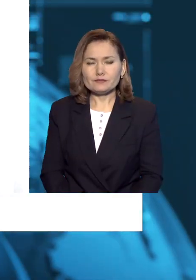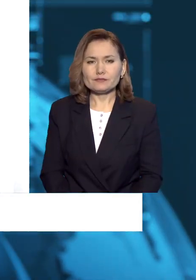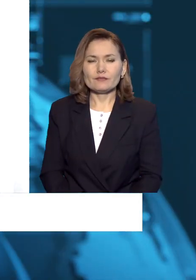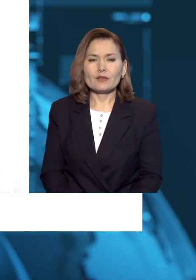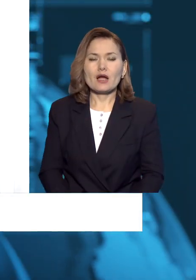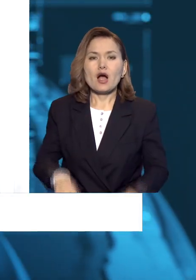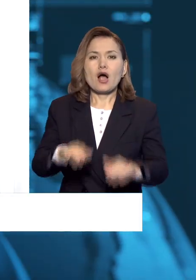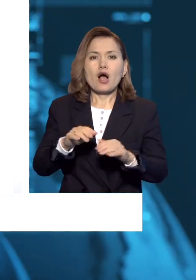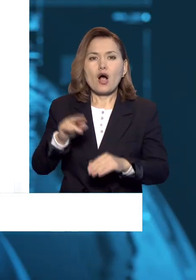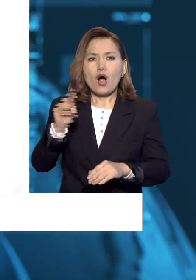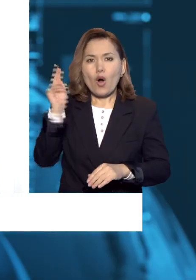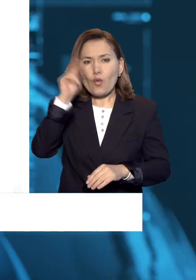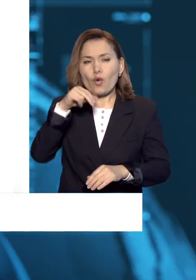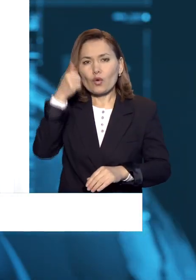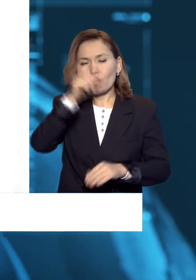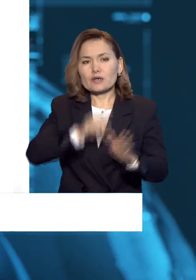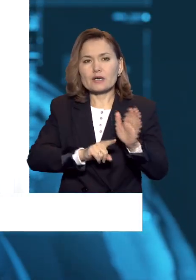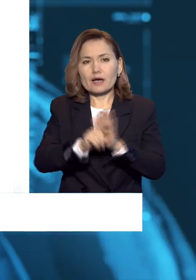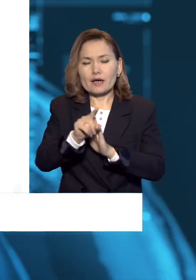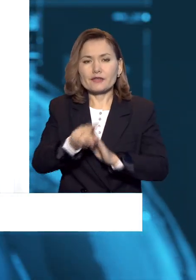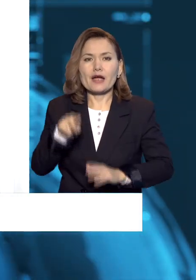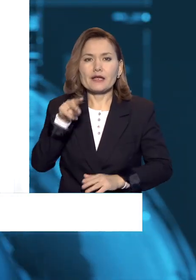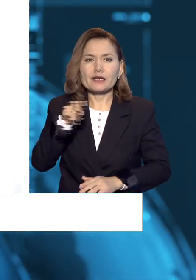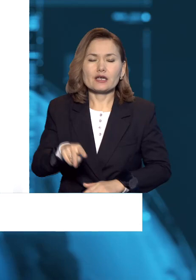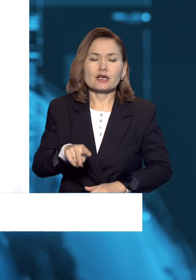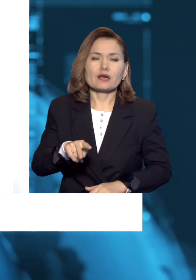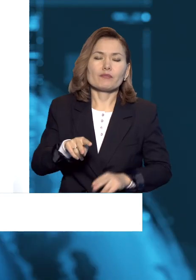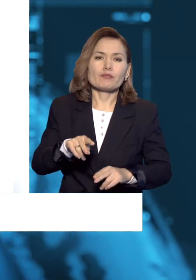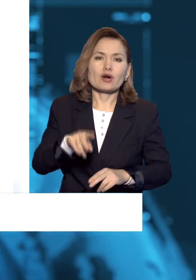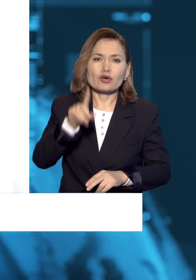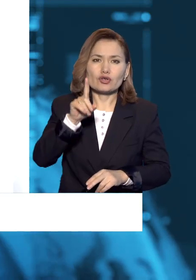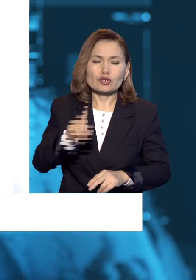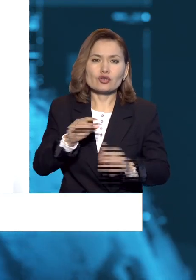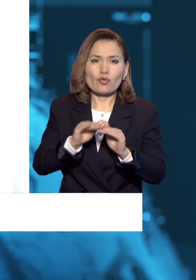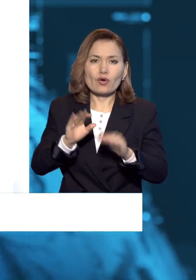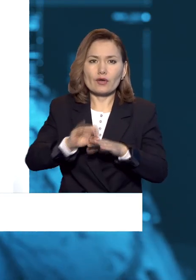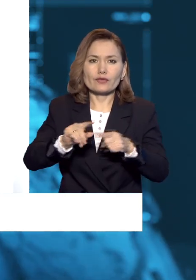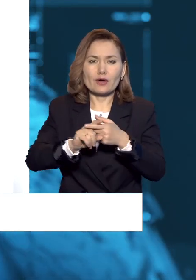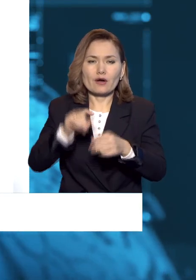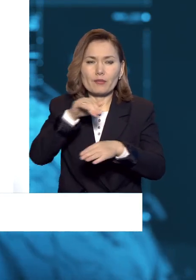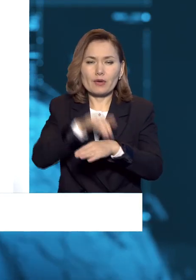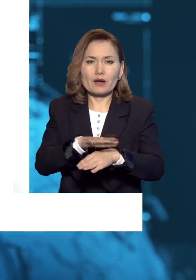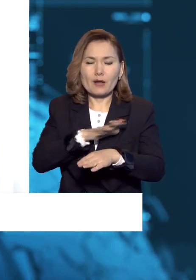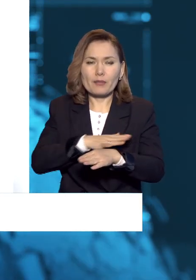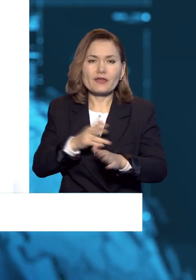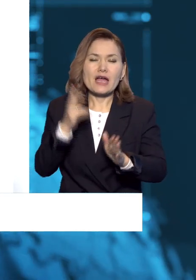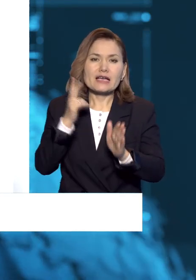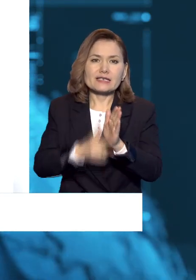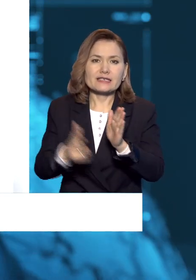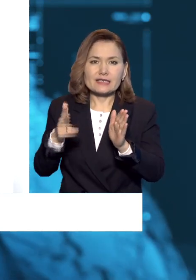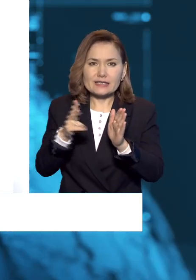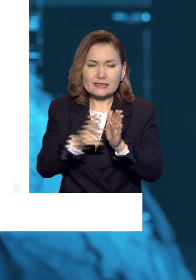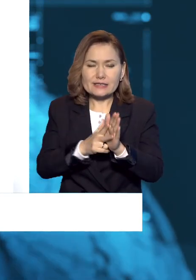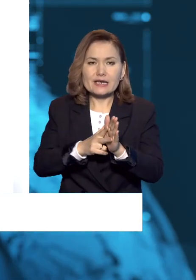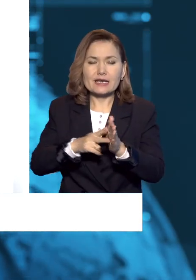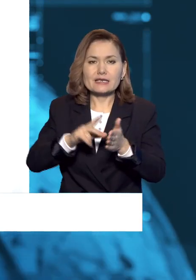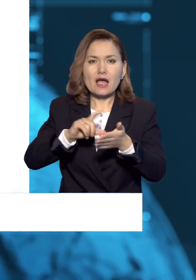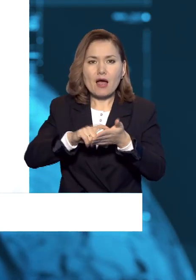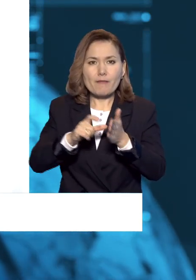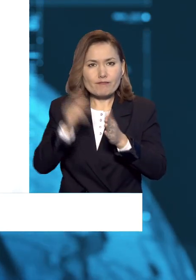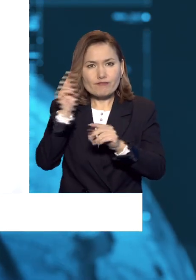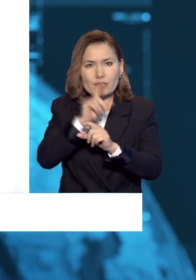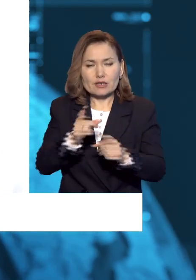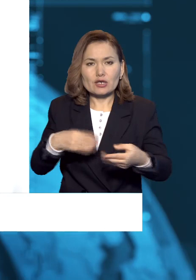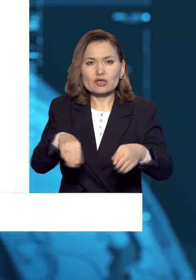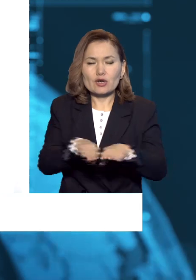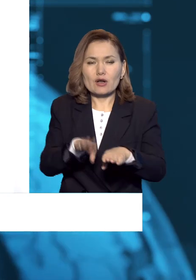Оқу жылы басталғалы 2304 оқушы коронавирус жұқтырған. Облыста 48 мектепте 88 сынып карантинге жабылған. Мектепке дейінгі